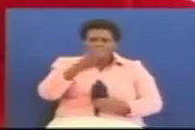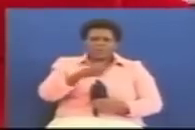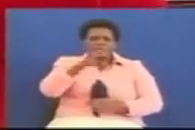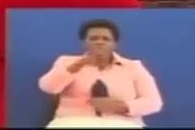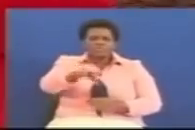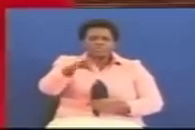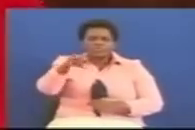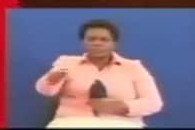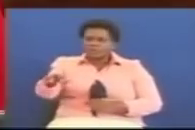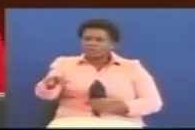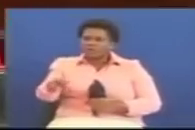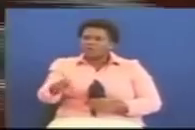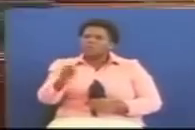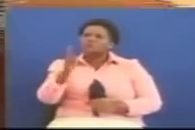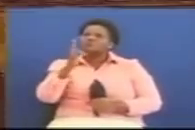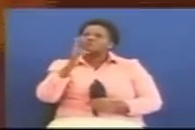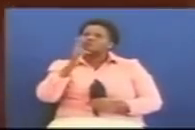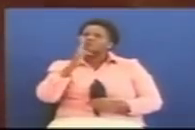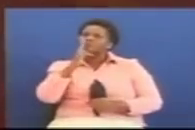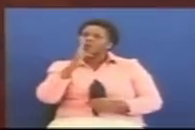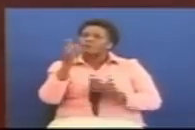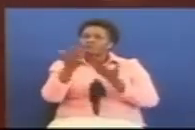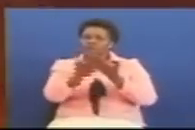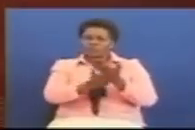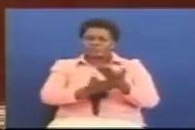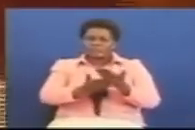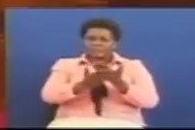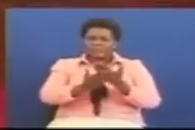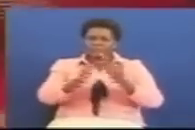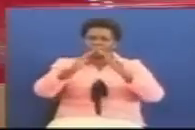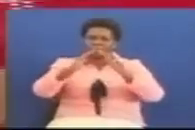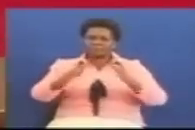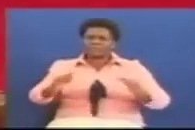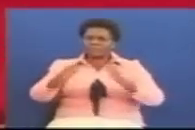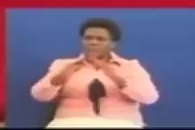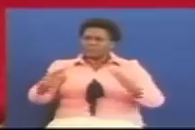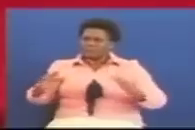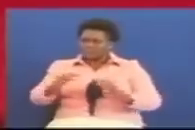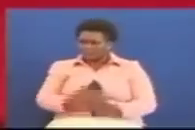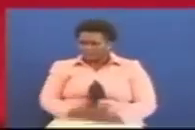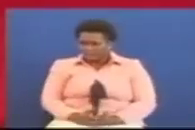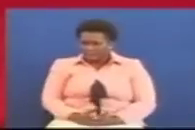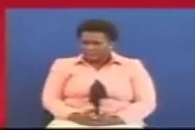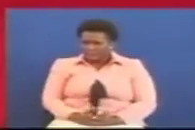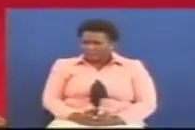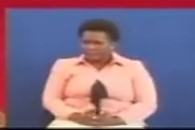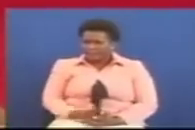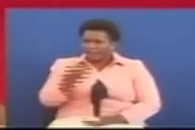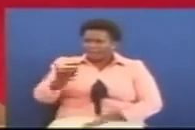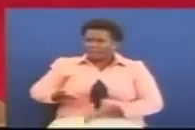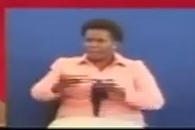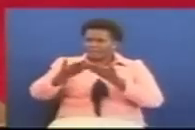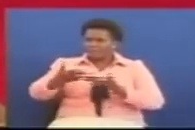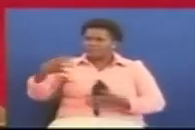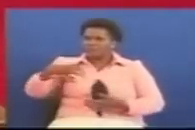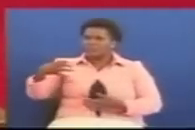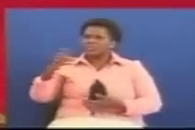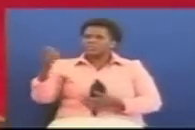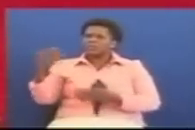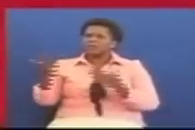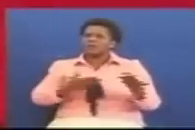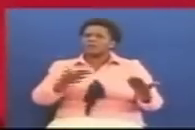kulazimika kutumia nchi za Uganda na Kenya pekee yake? Swali hilo linaenda kujibiwa na naibu waziri wa